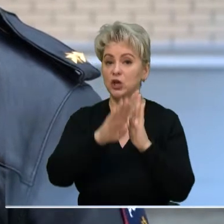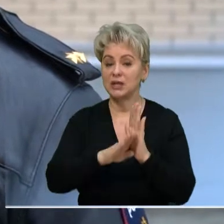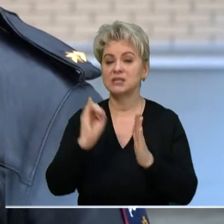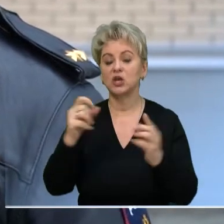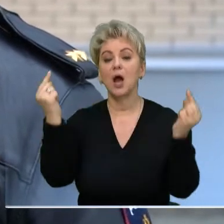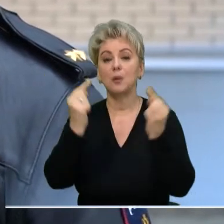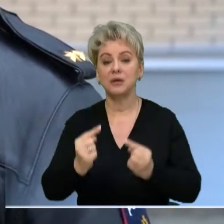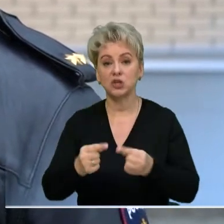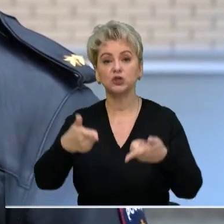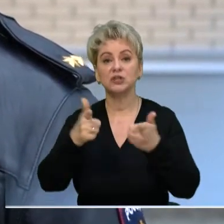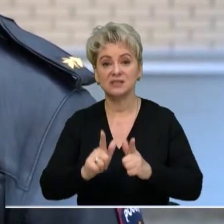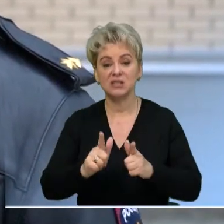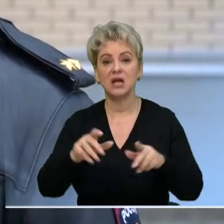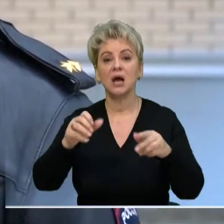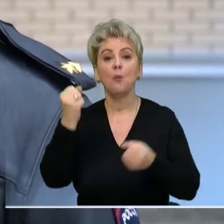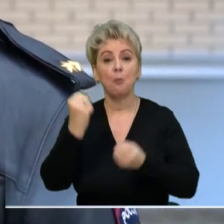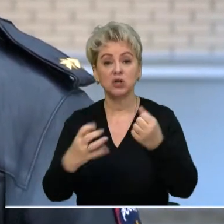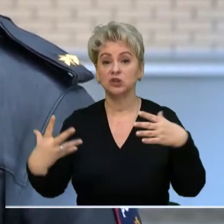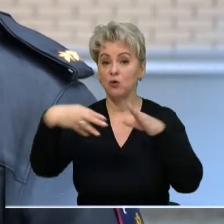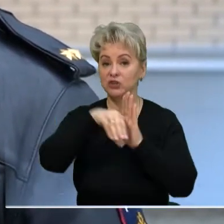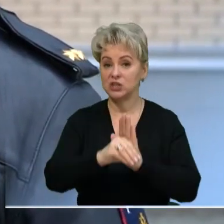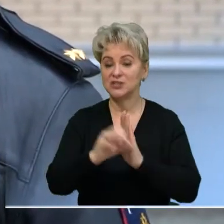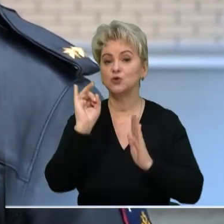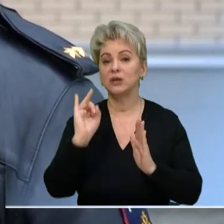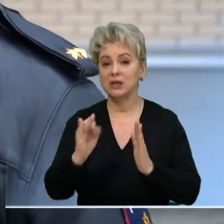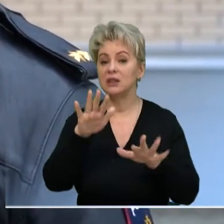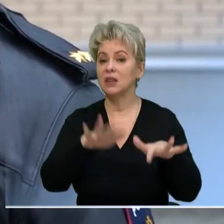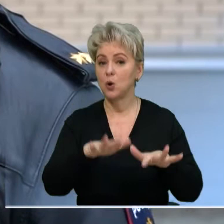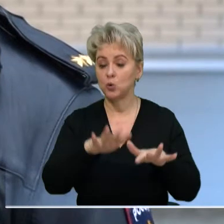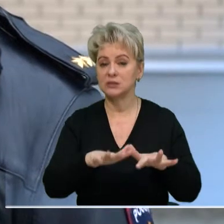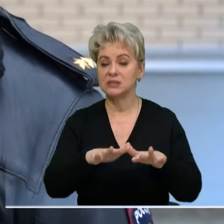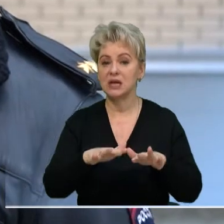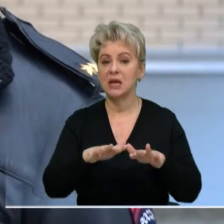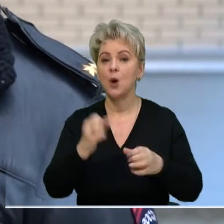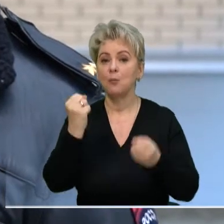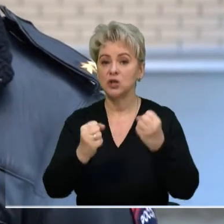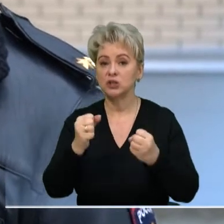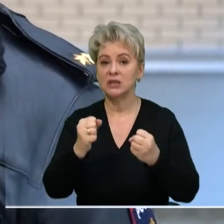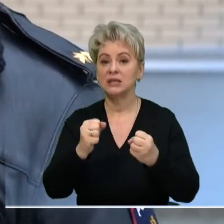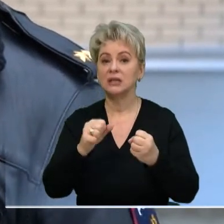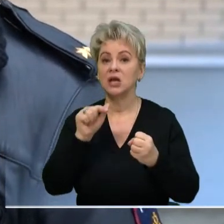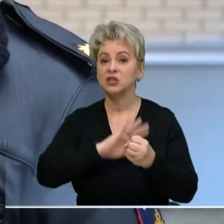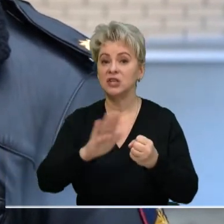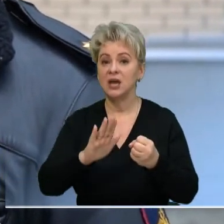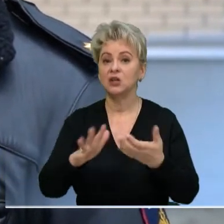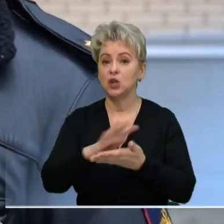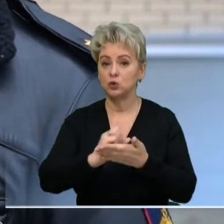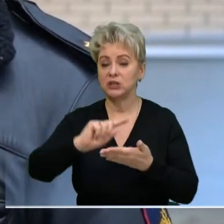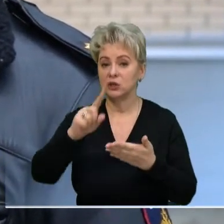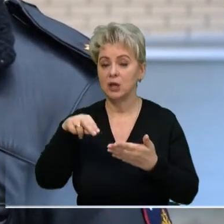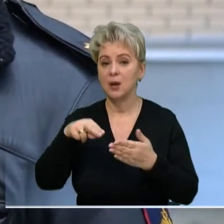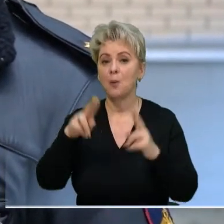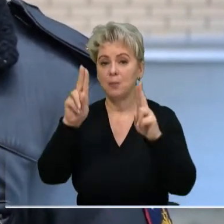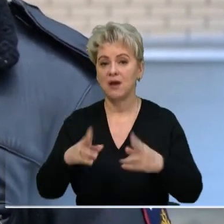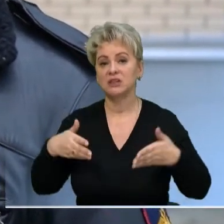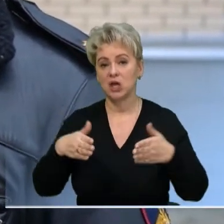И определяем, действительно ли транспортное средство внесено и находится транспортное средство на парковочном пространстве вне нарушения требований правил